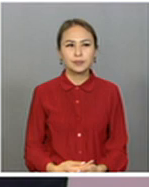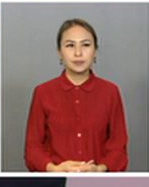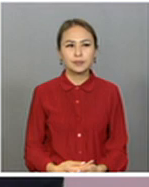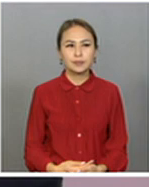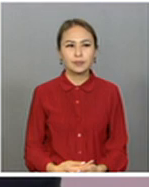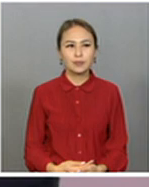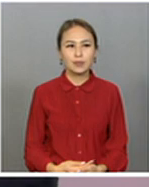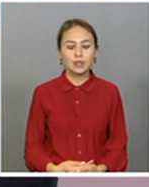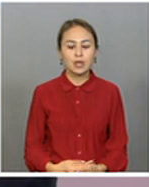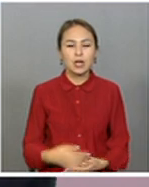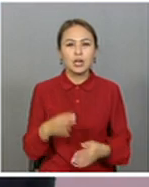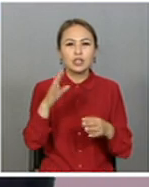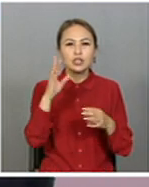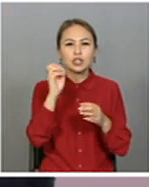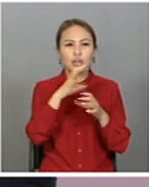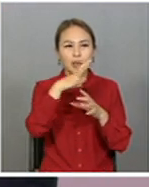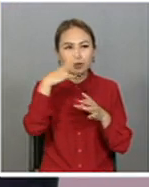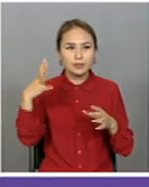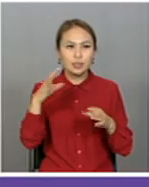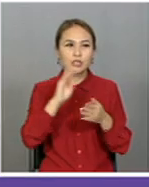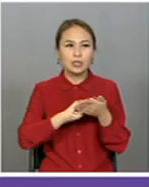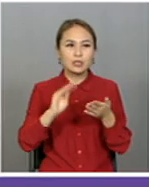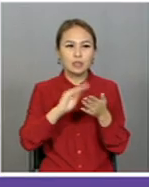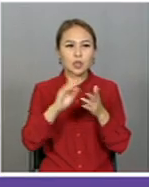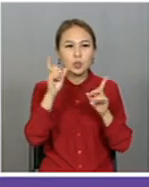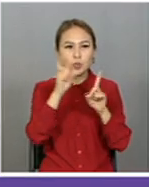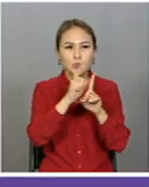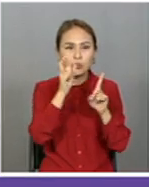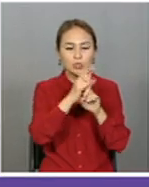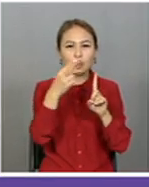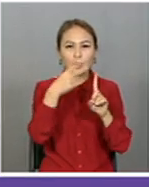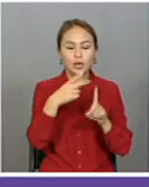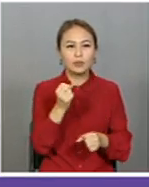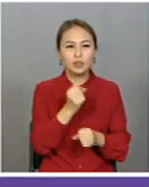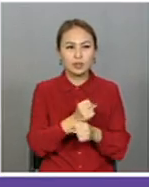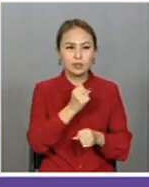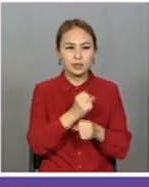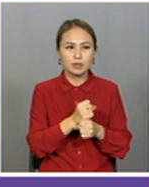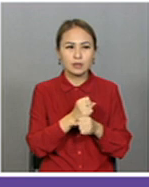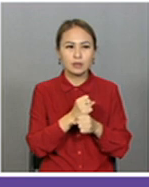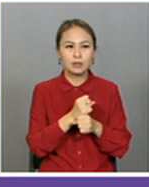жалғастырайық. Шарларда жазылған сөздерден сөйлемдер құрап жазыңдар.